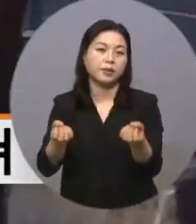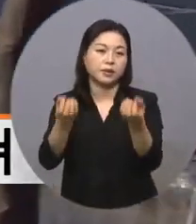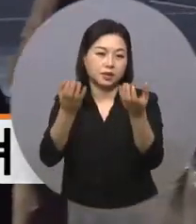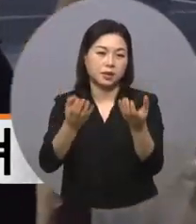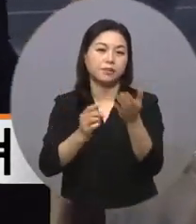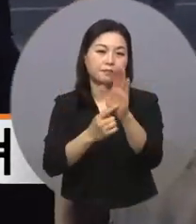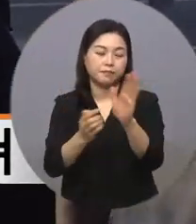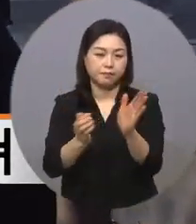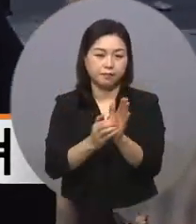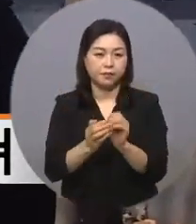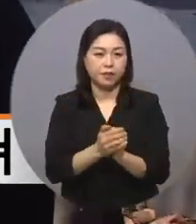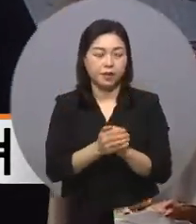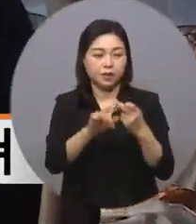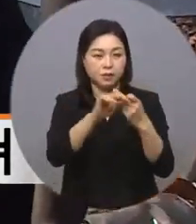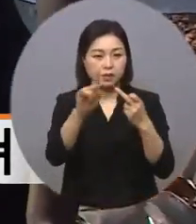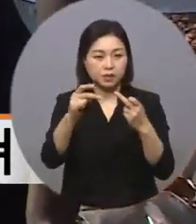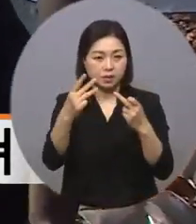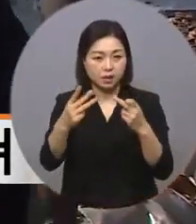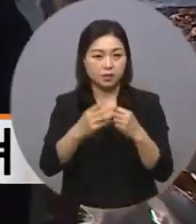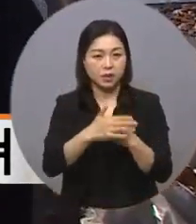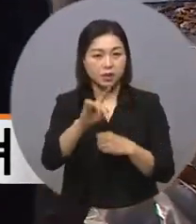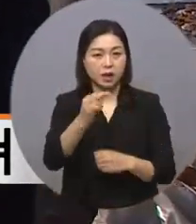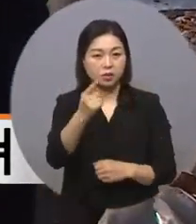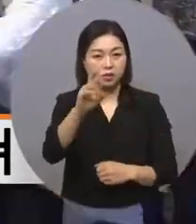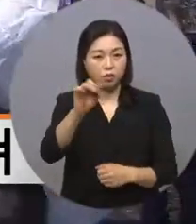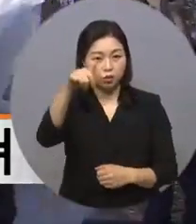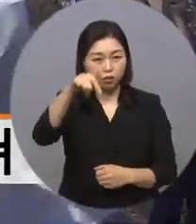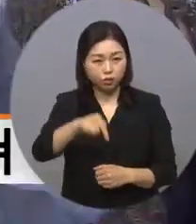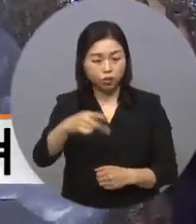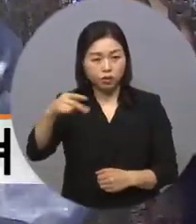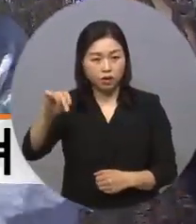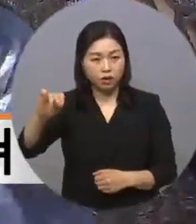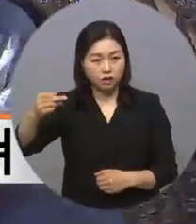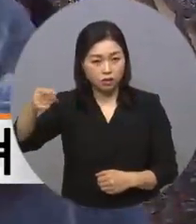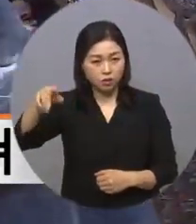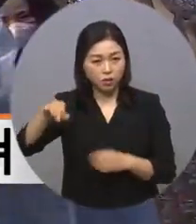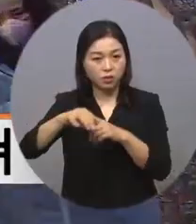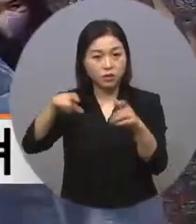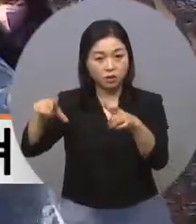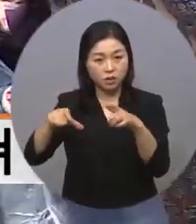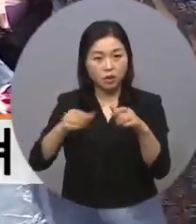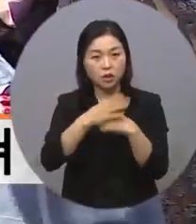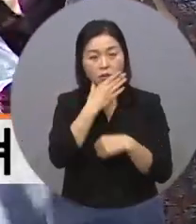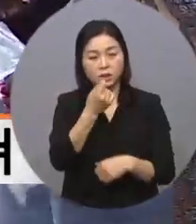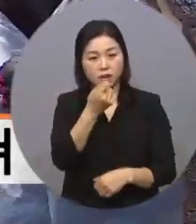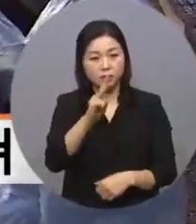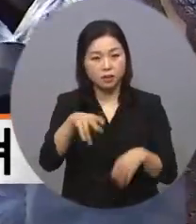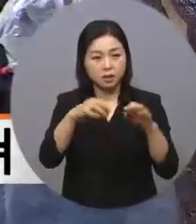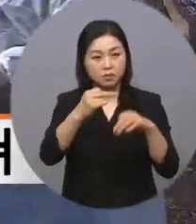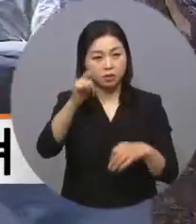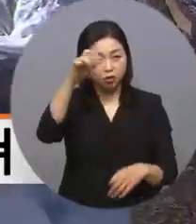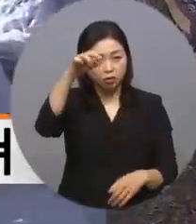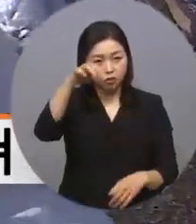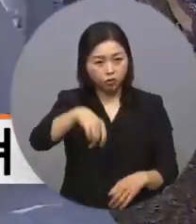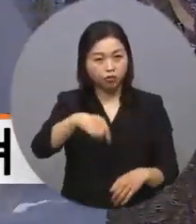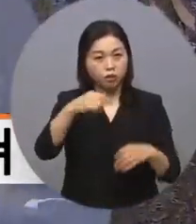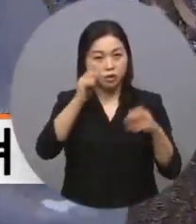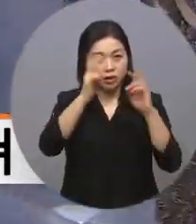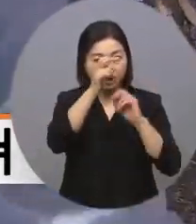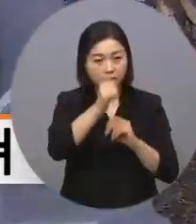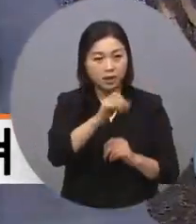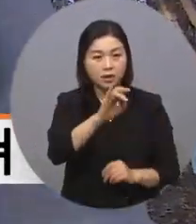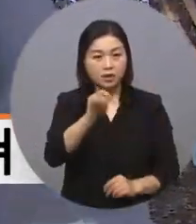시작으로 지난 23일 강동구 소재지 상일동 부근에서 복지 캡이 김선우 사장과 이정훈 강동구 청